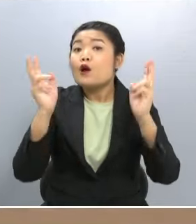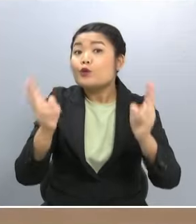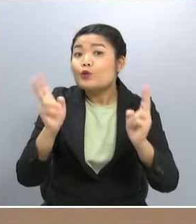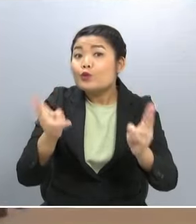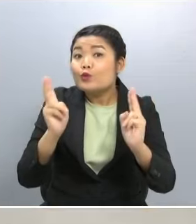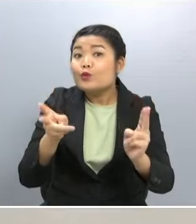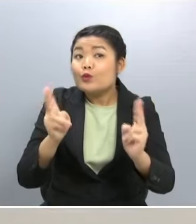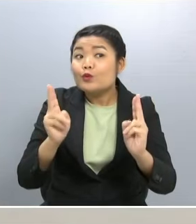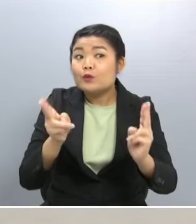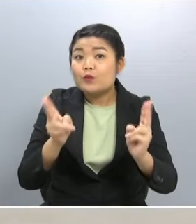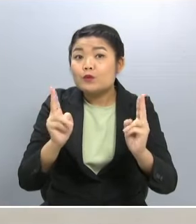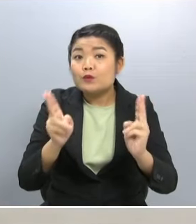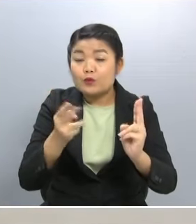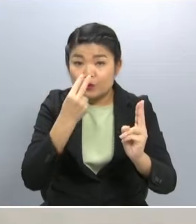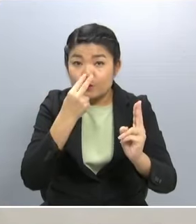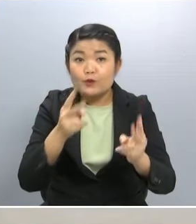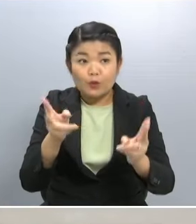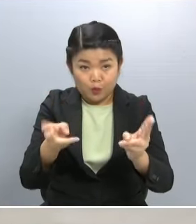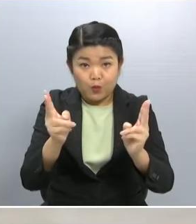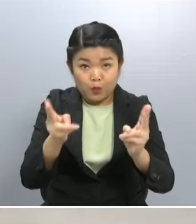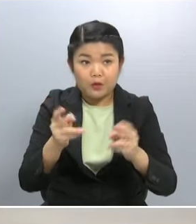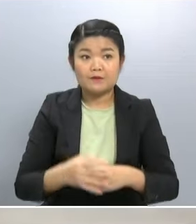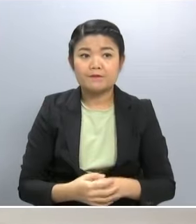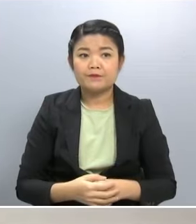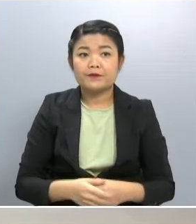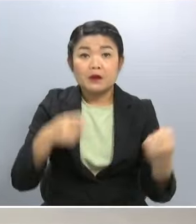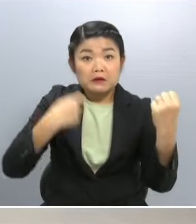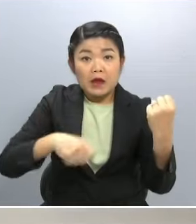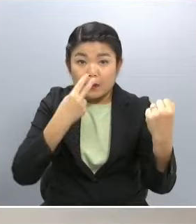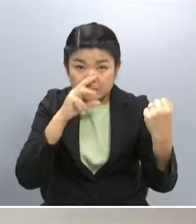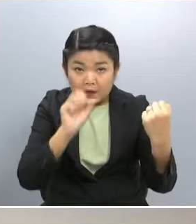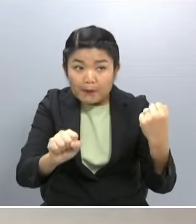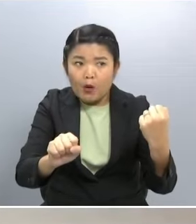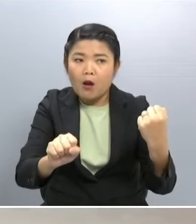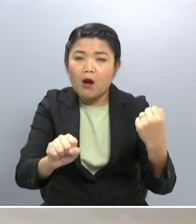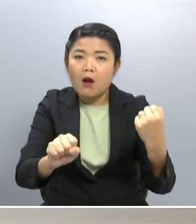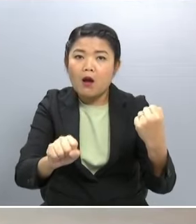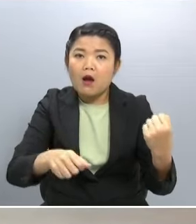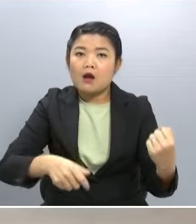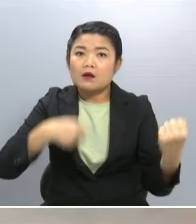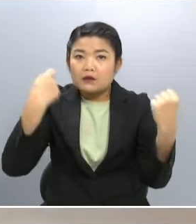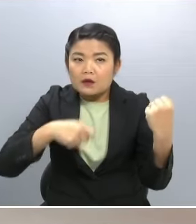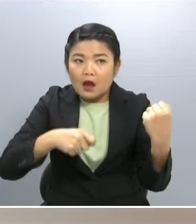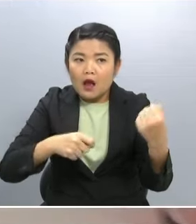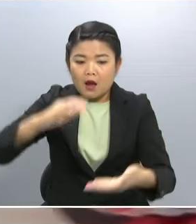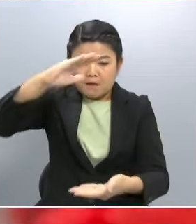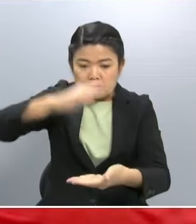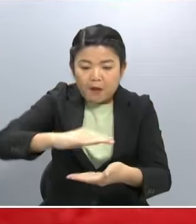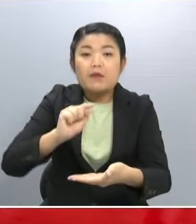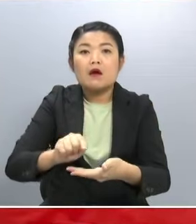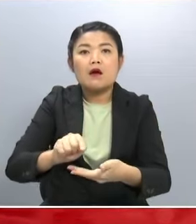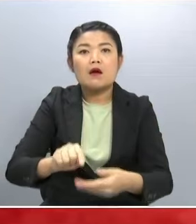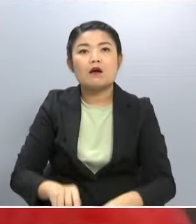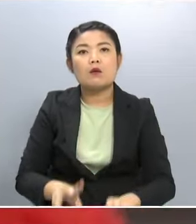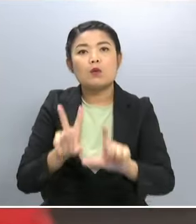นะนี่นะดูนะมีมีกีตาร์อู้ยตายแล้วเห็นมั้ยล่ะกระเป๋าใสกระเป๋าหลุยเห็นมั้ยล่ะกีตาร์กระเกี